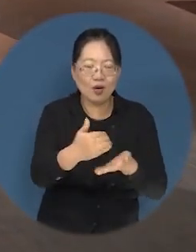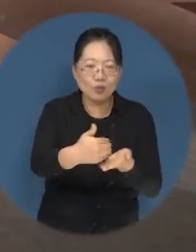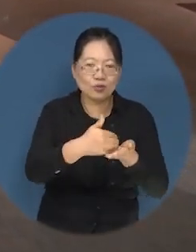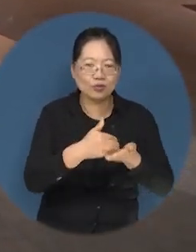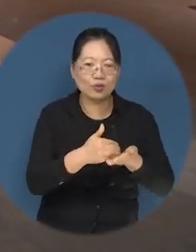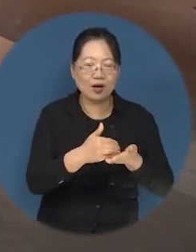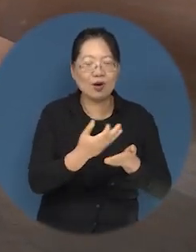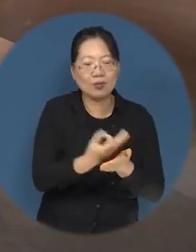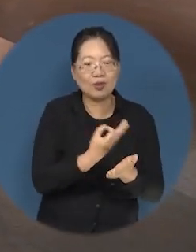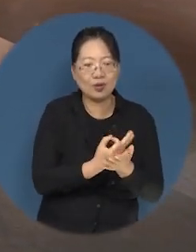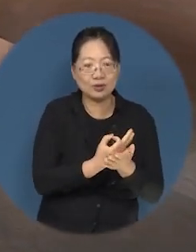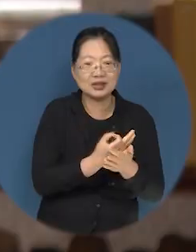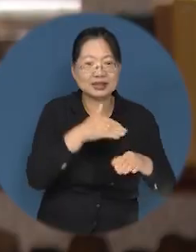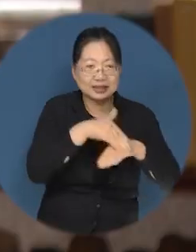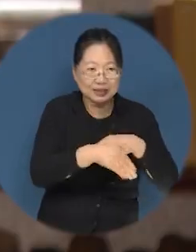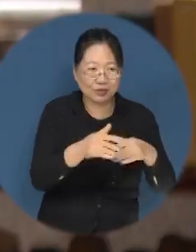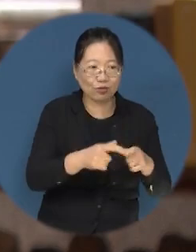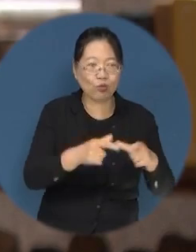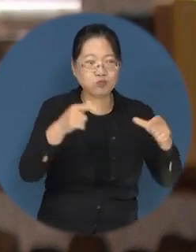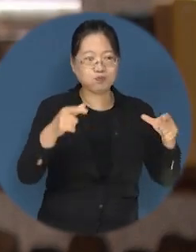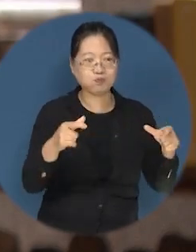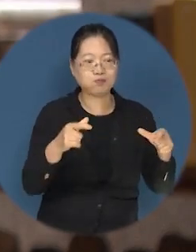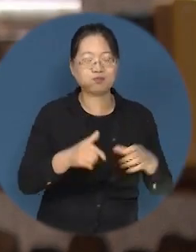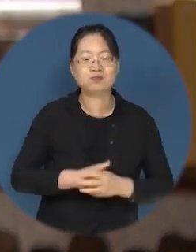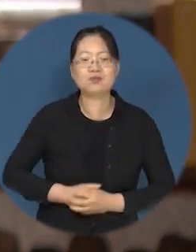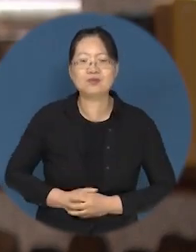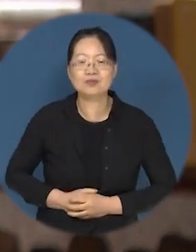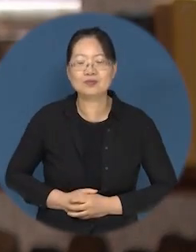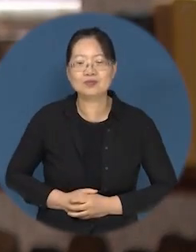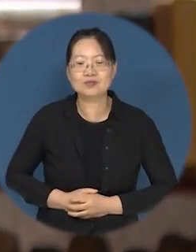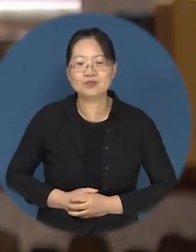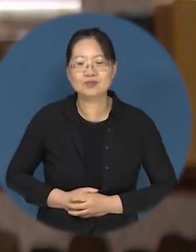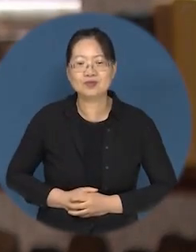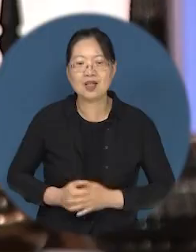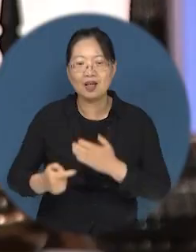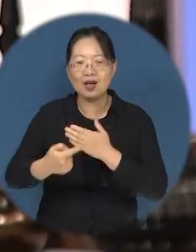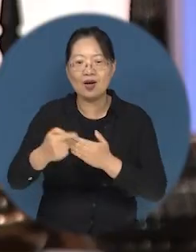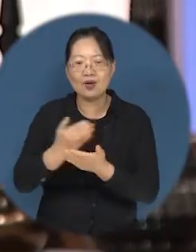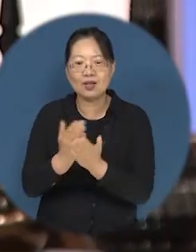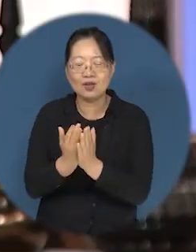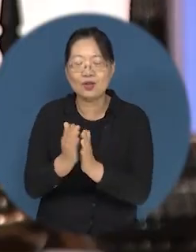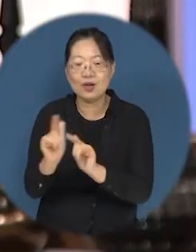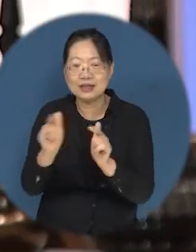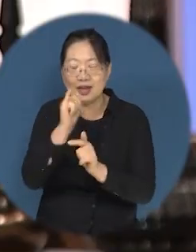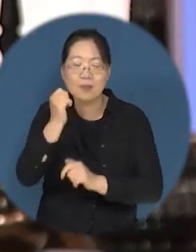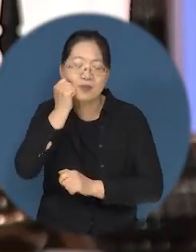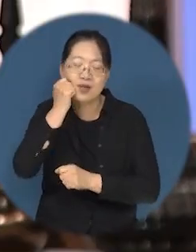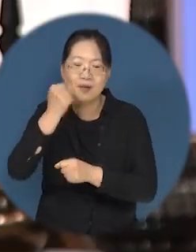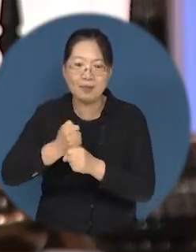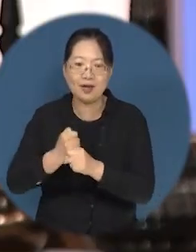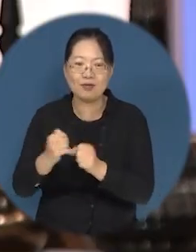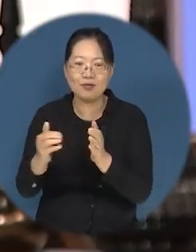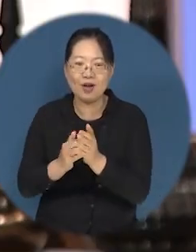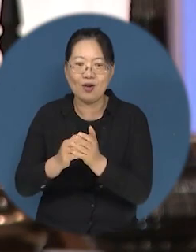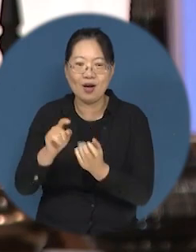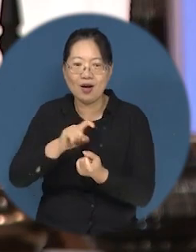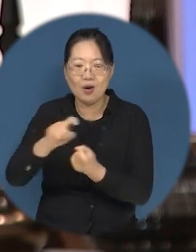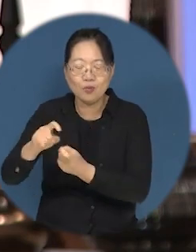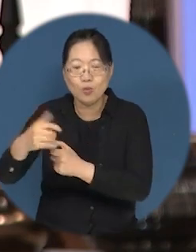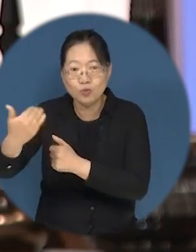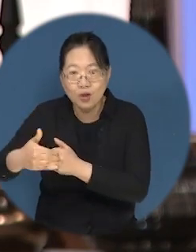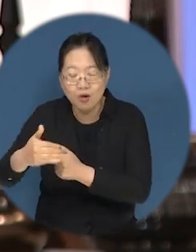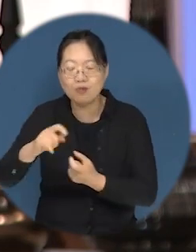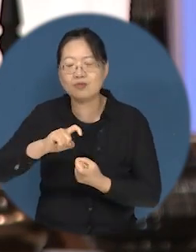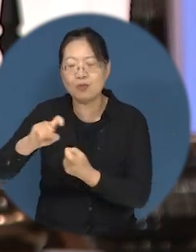받아서 매출을 올리고 예. 이런 식으로 확장되어 온 거로군요. 예. 형태는 굉장히 여러 가지가 있습니다. 납품을 뭐 비스켓을 만들어서 납품을 해달라